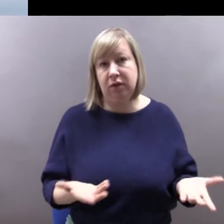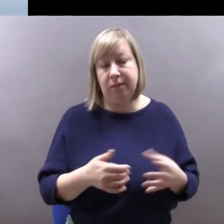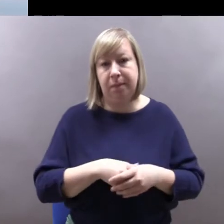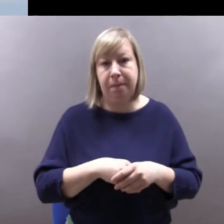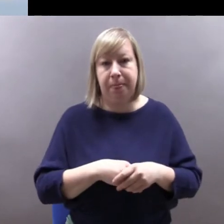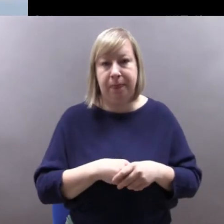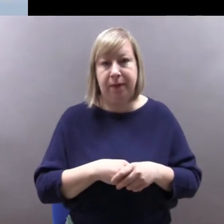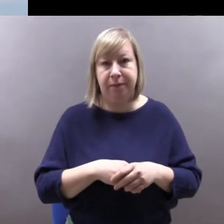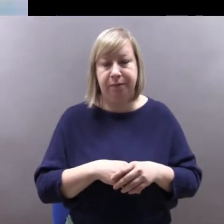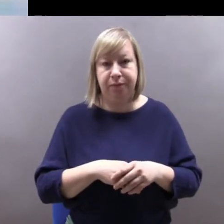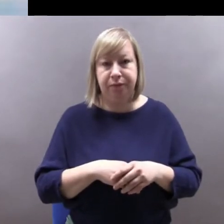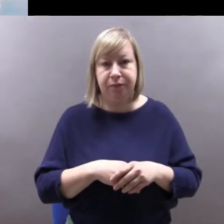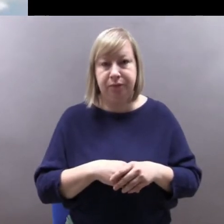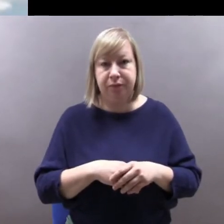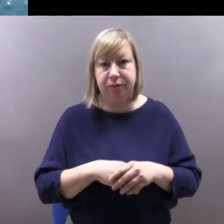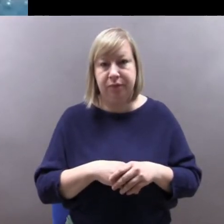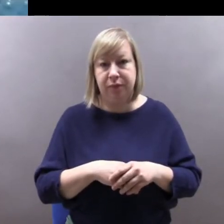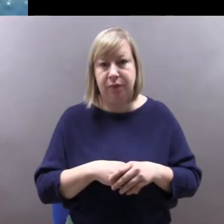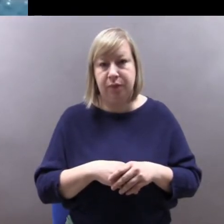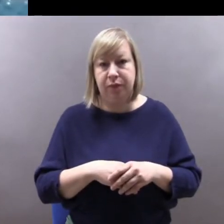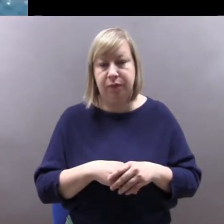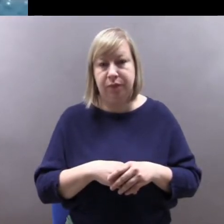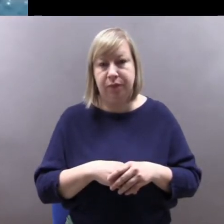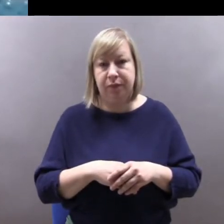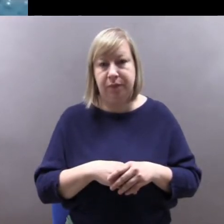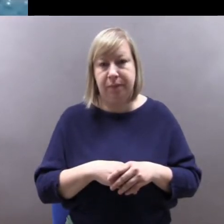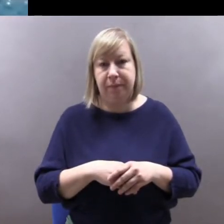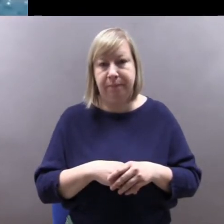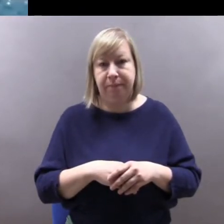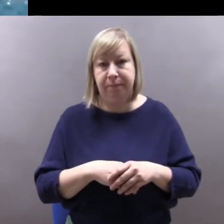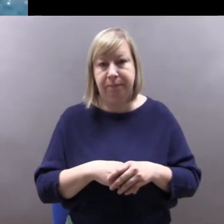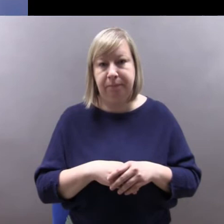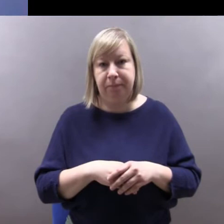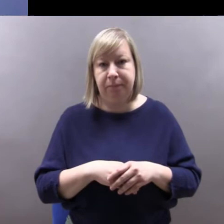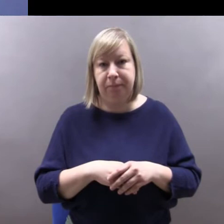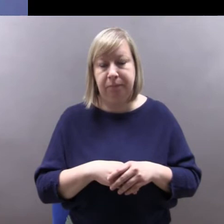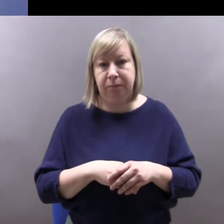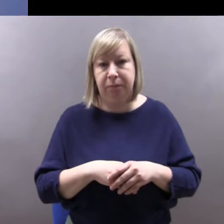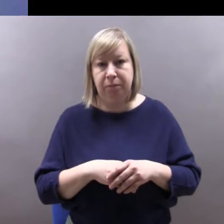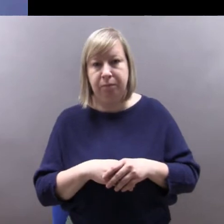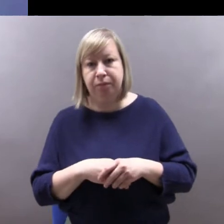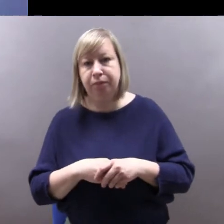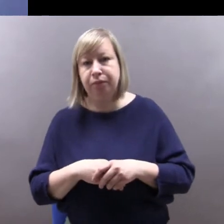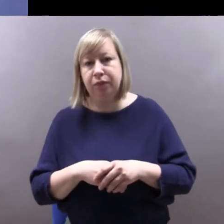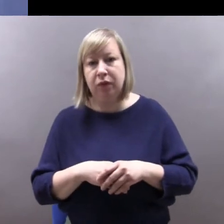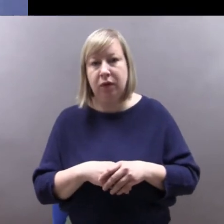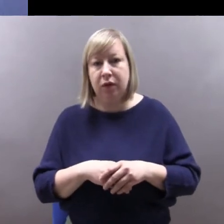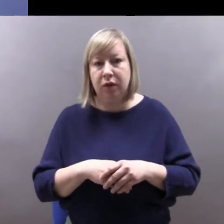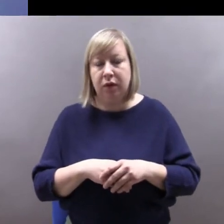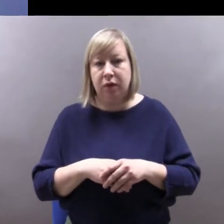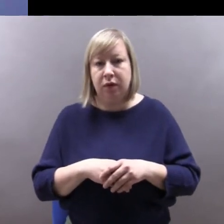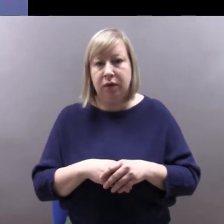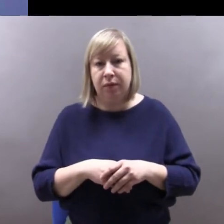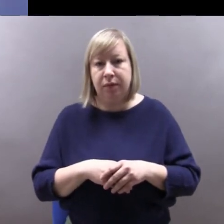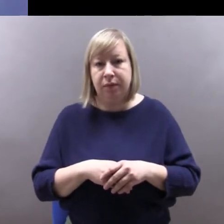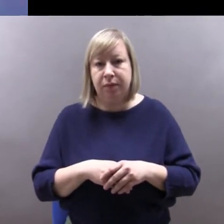podstawie kompetencji. To wtedy dopiero by był szok. Ja bym powiedział, że też inicjatywa też w dużej mierze powinna wychodzić od